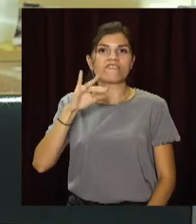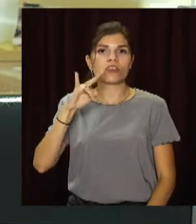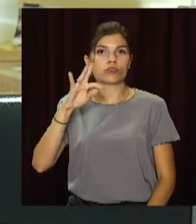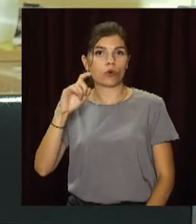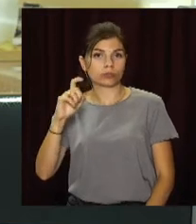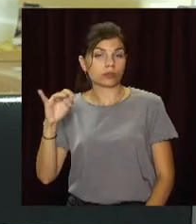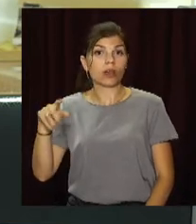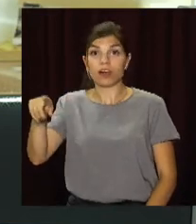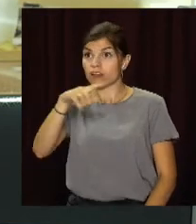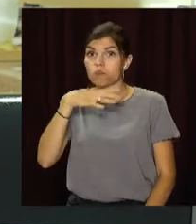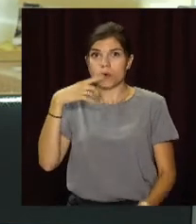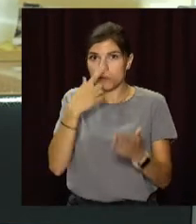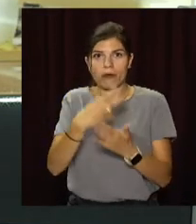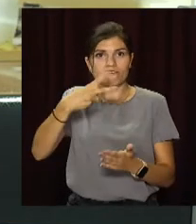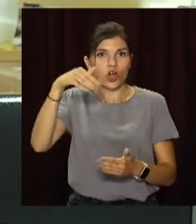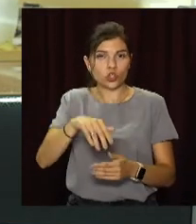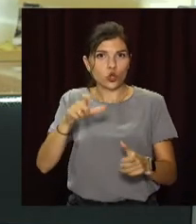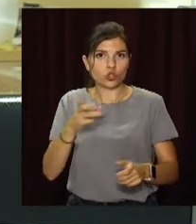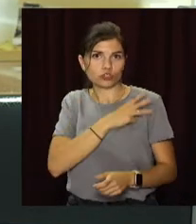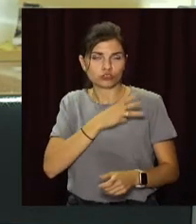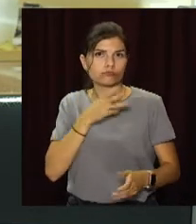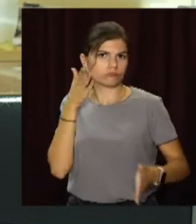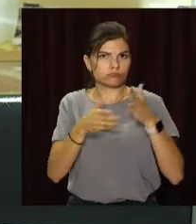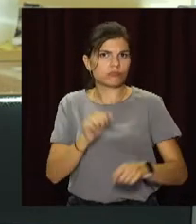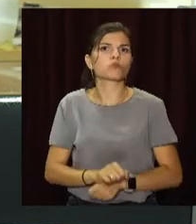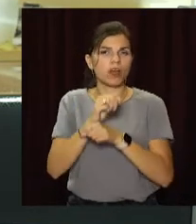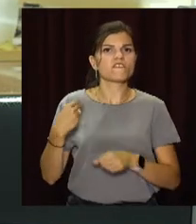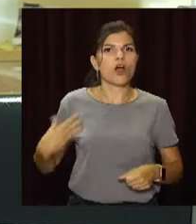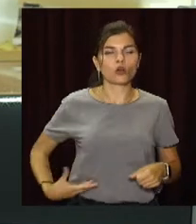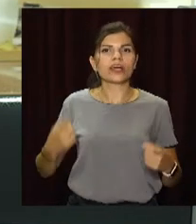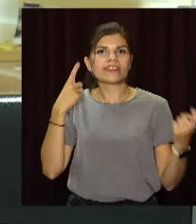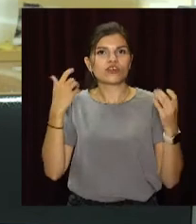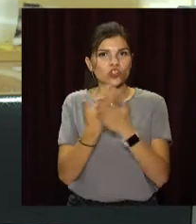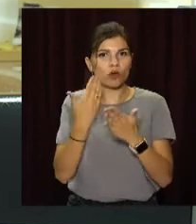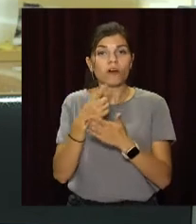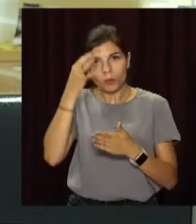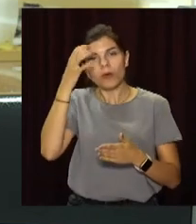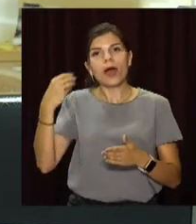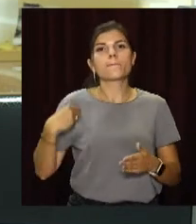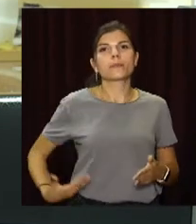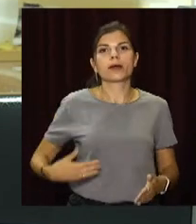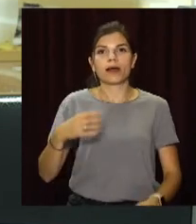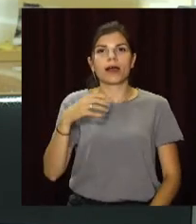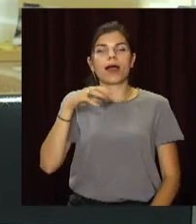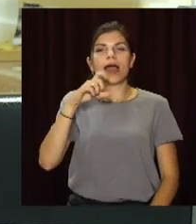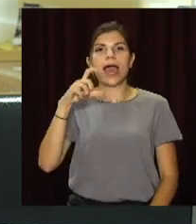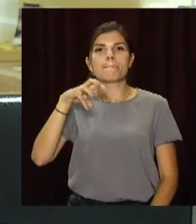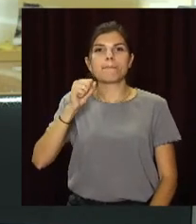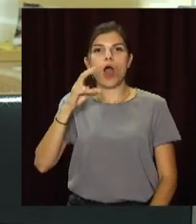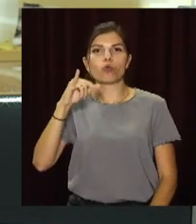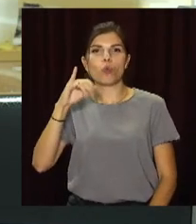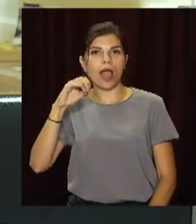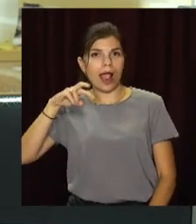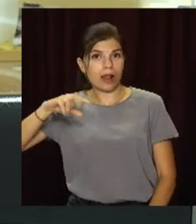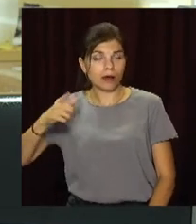у них взяли участь 20 тисяч жителів. Такі дані повідомляють французькі ЗМІ. Нагадаємо, президент Франції Еммануель Макрон цього тижня